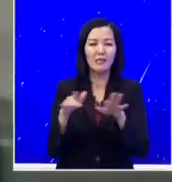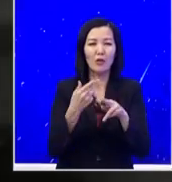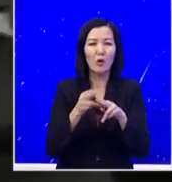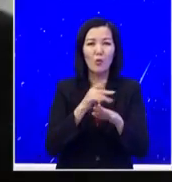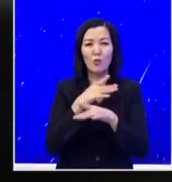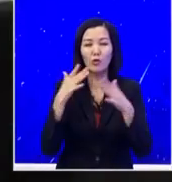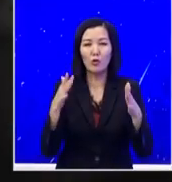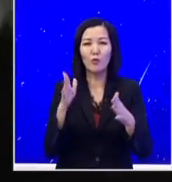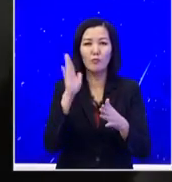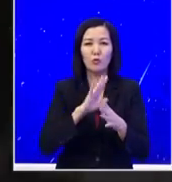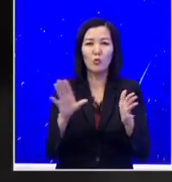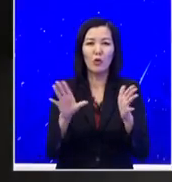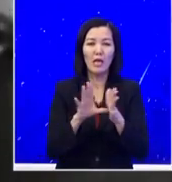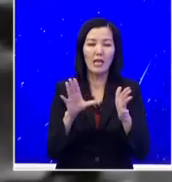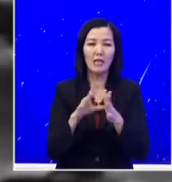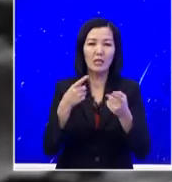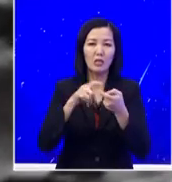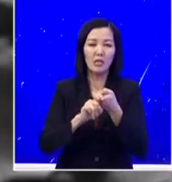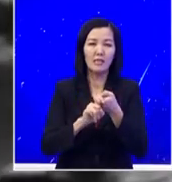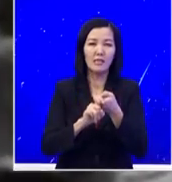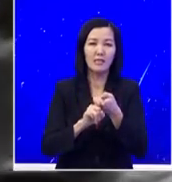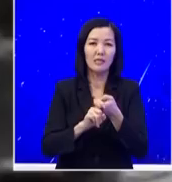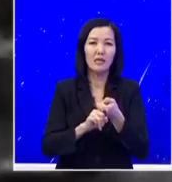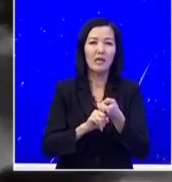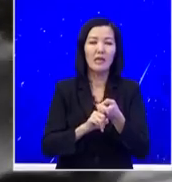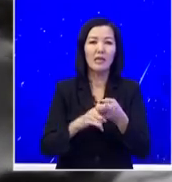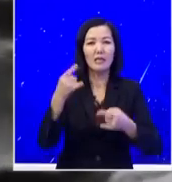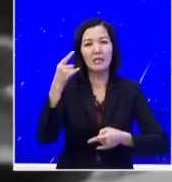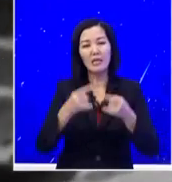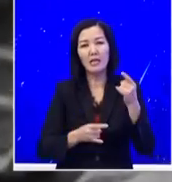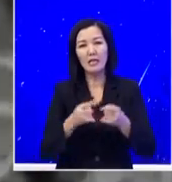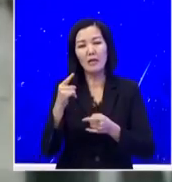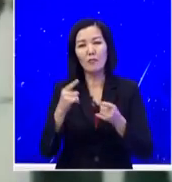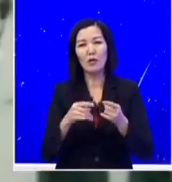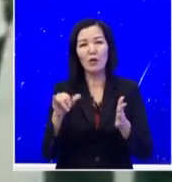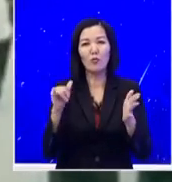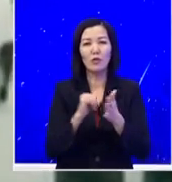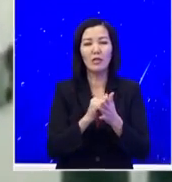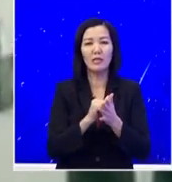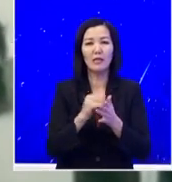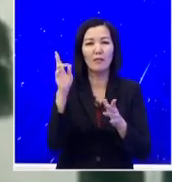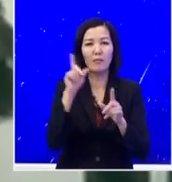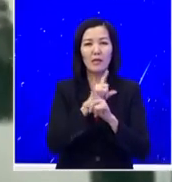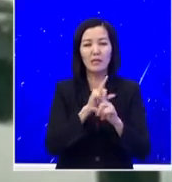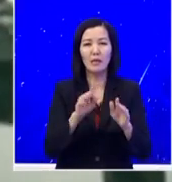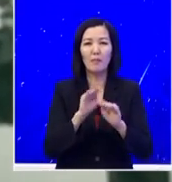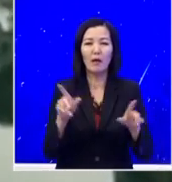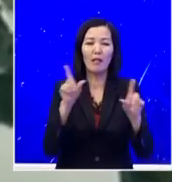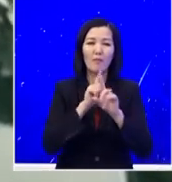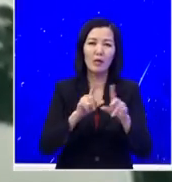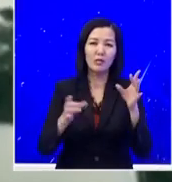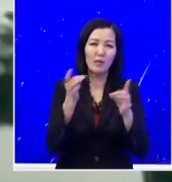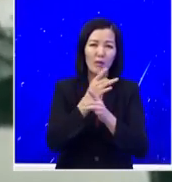Сарыбастауға ауызсу, электр желісін тартқызады, теле мұнара орнатады. Екі мектеп, 140 орындық балабақша, мәдениет үйі,